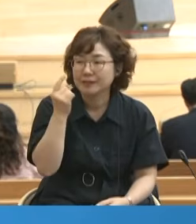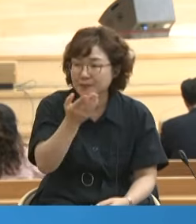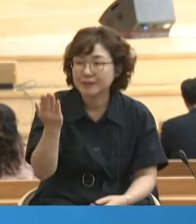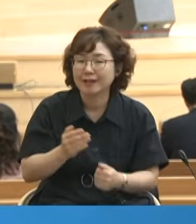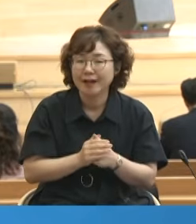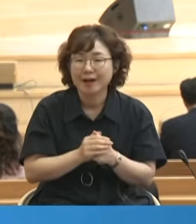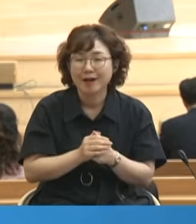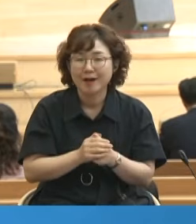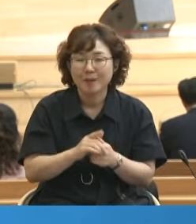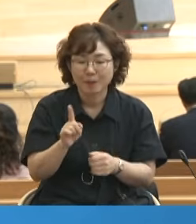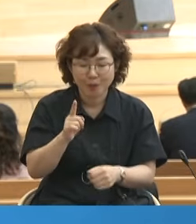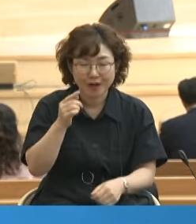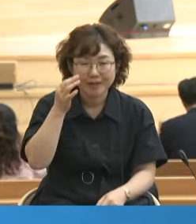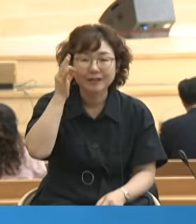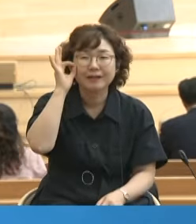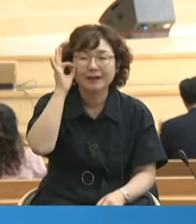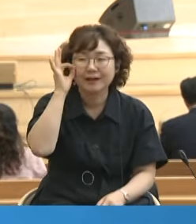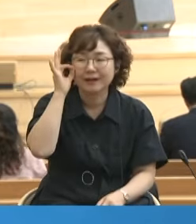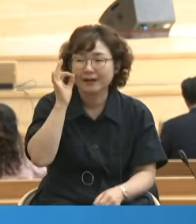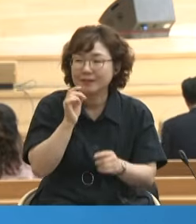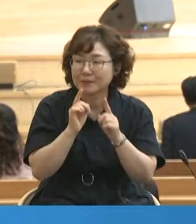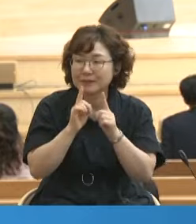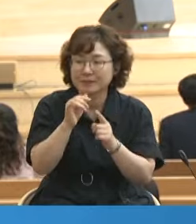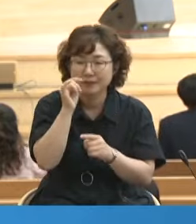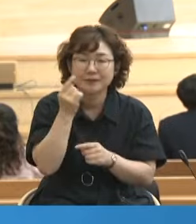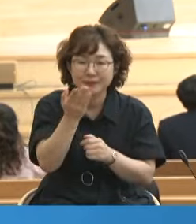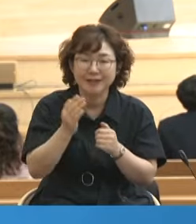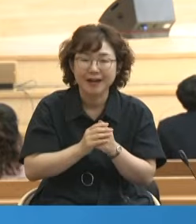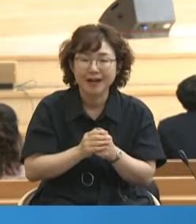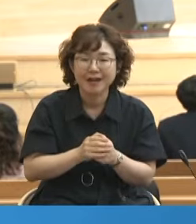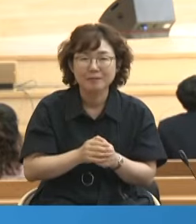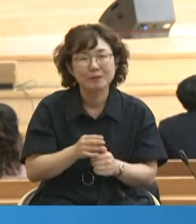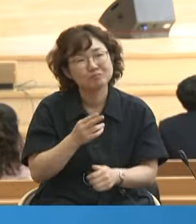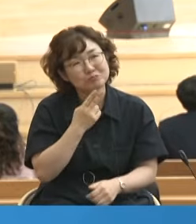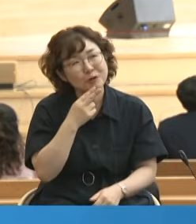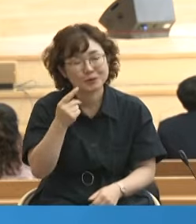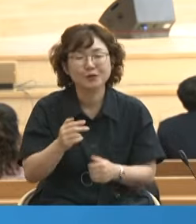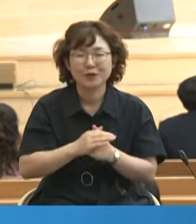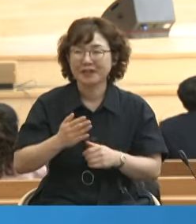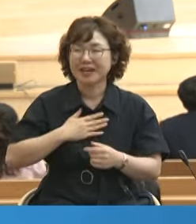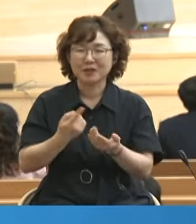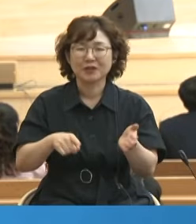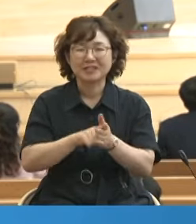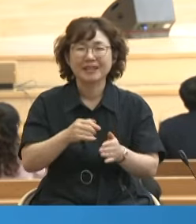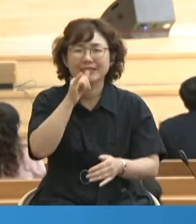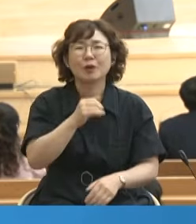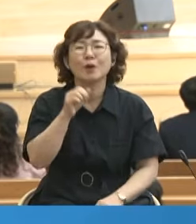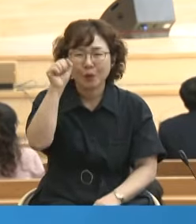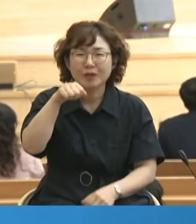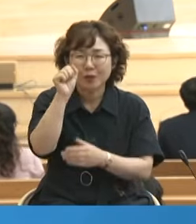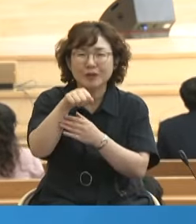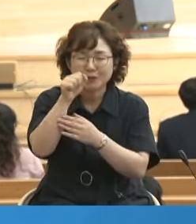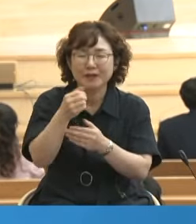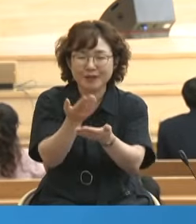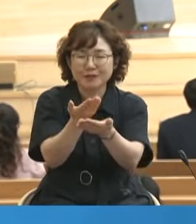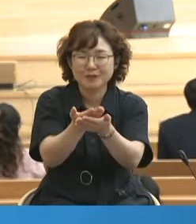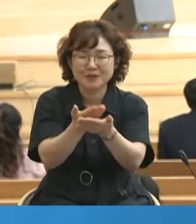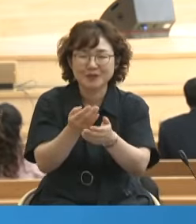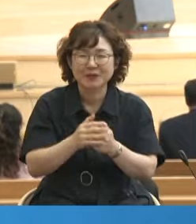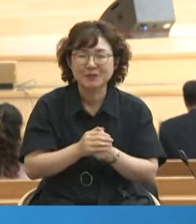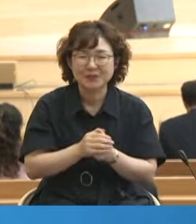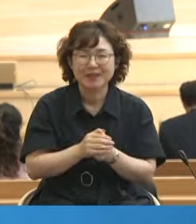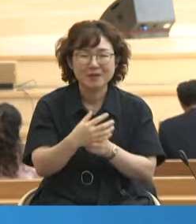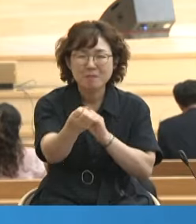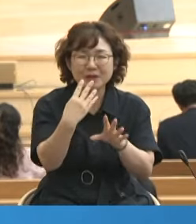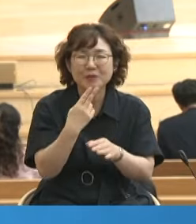이쯤 되면 생각나는 말씀이 있죠? 없어도 저를 위해서 있다고 거기에 끄덕여 주세요. 그 정도로